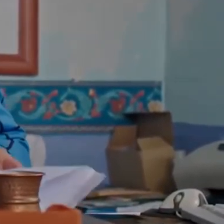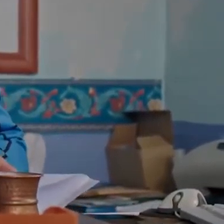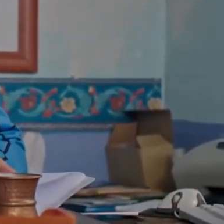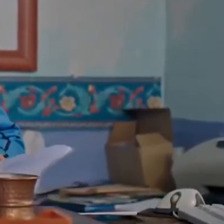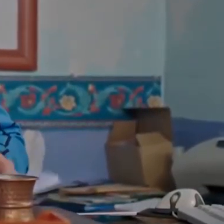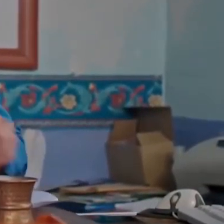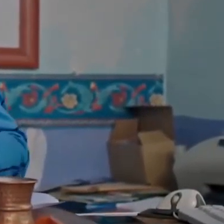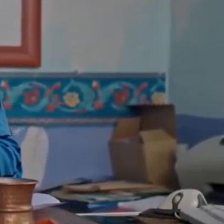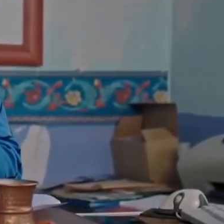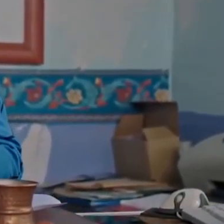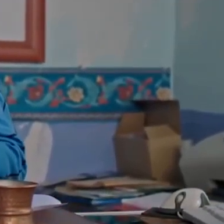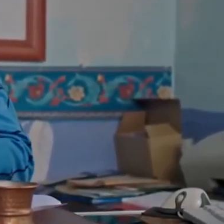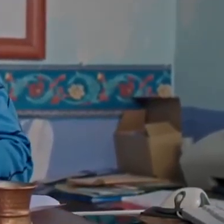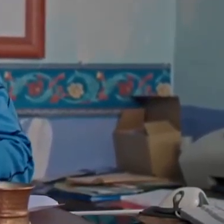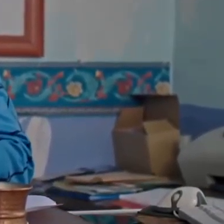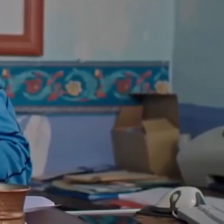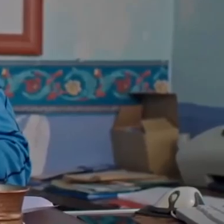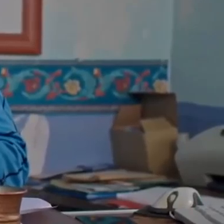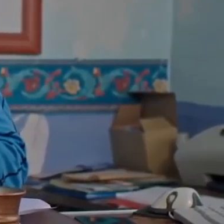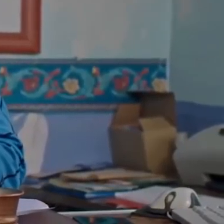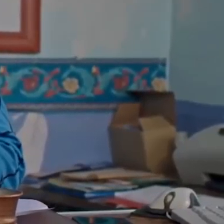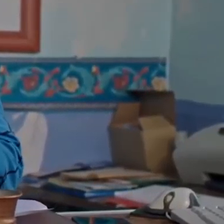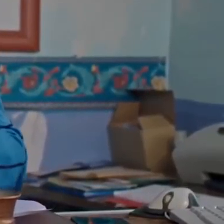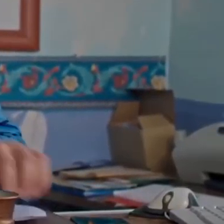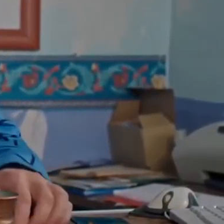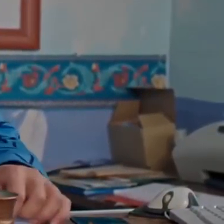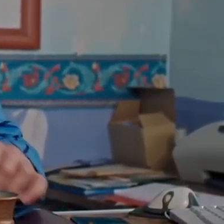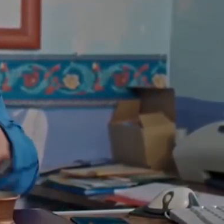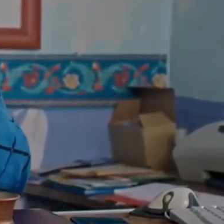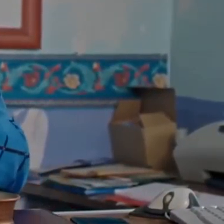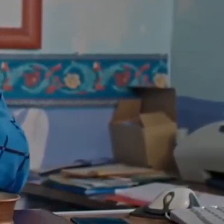İki deste para çıkardı. Yakından bakıp kurnazca